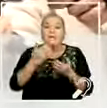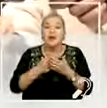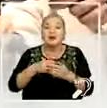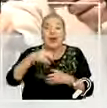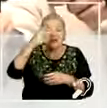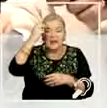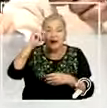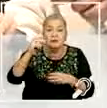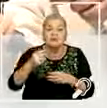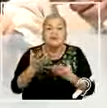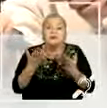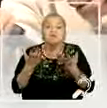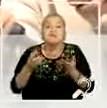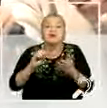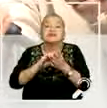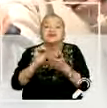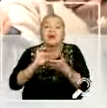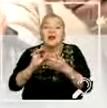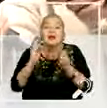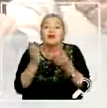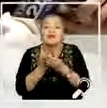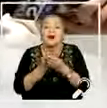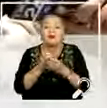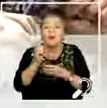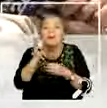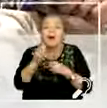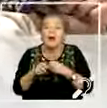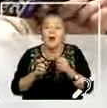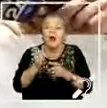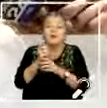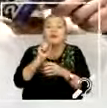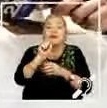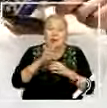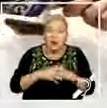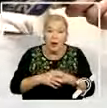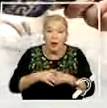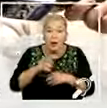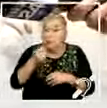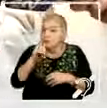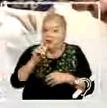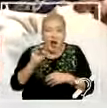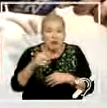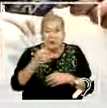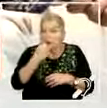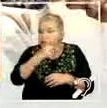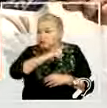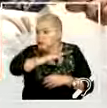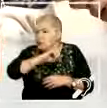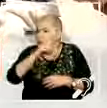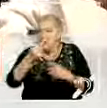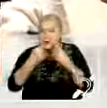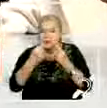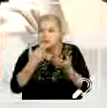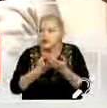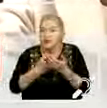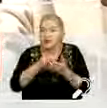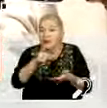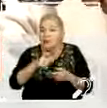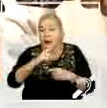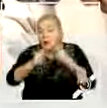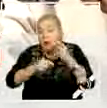la cunoștință acuzațiile. Nu își vom afla mai mult. A spus că nici vorbă de așa ceva. Urmează să ne lămurim. Să vedem.